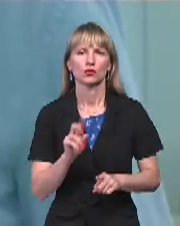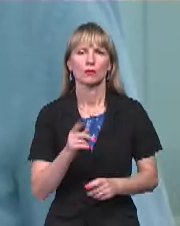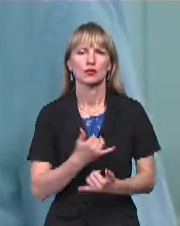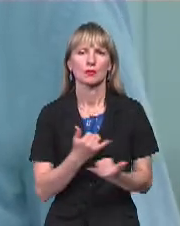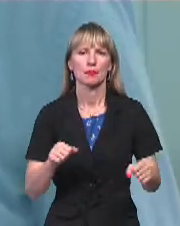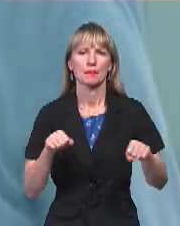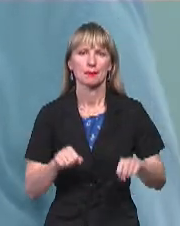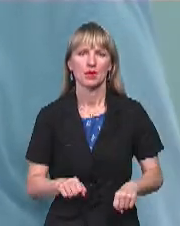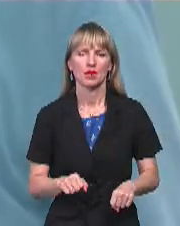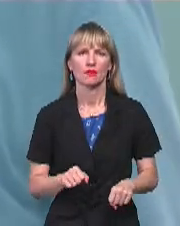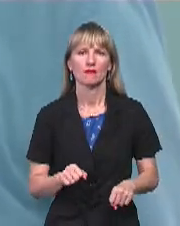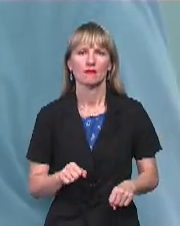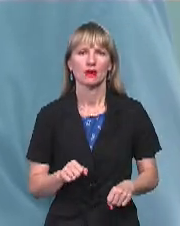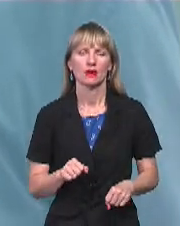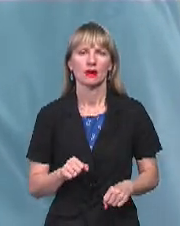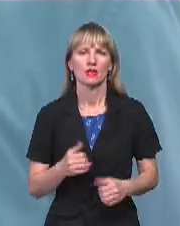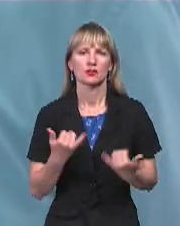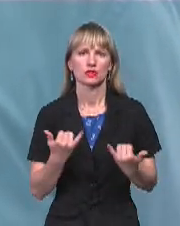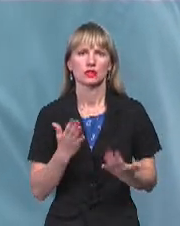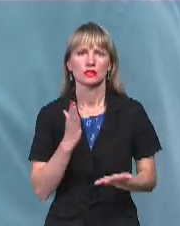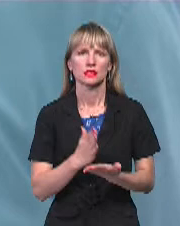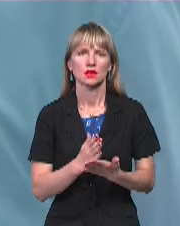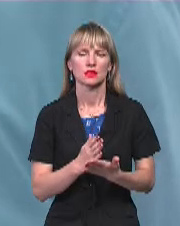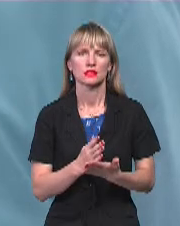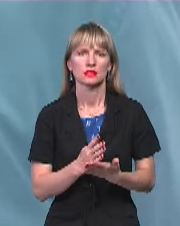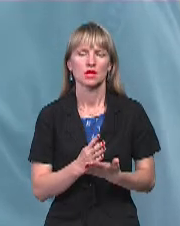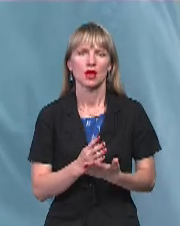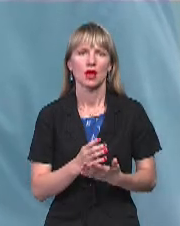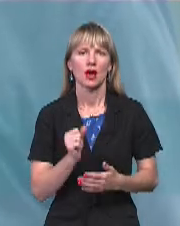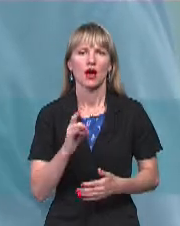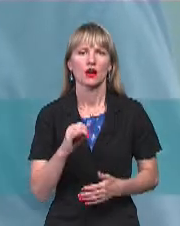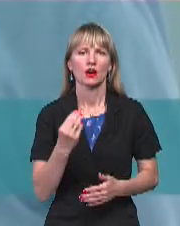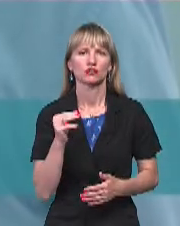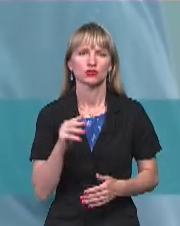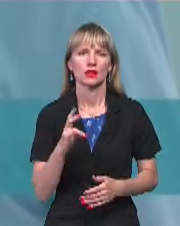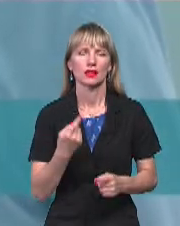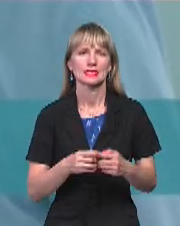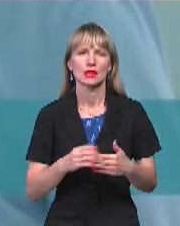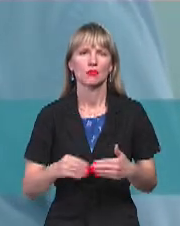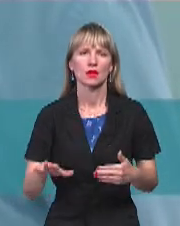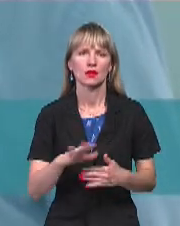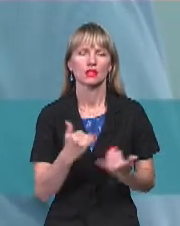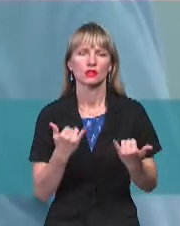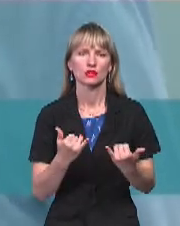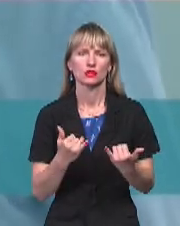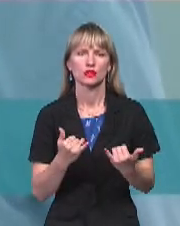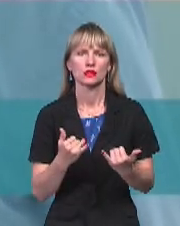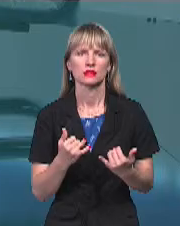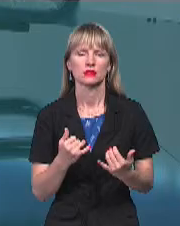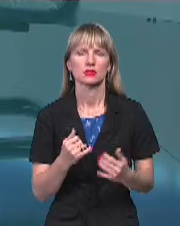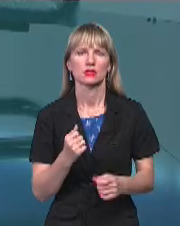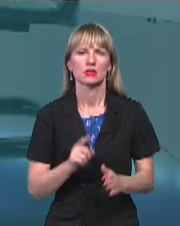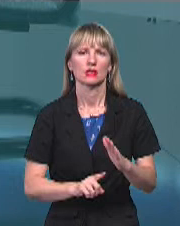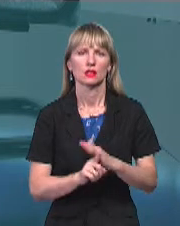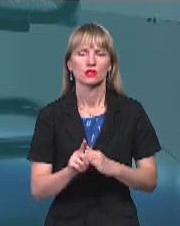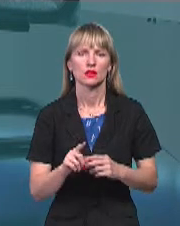прав вояків АТО наразі накладений арешт на дані земельні ділянки та вживаються заходи для подання